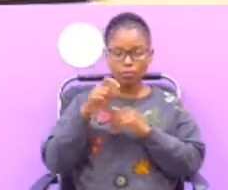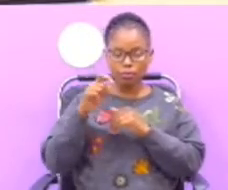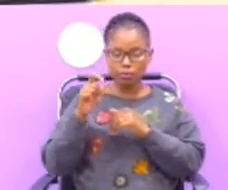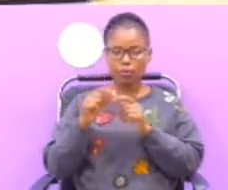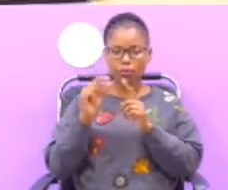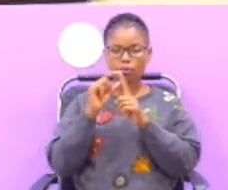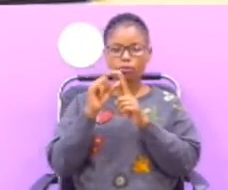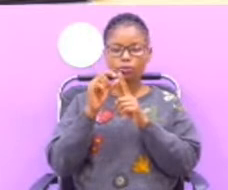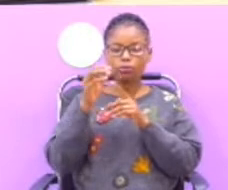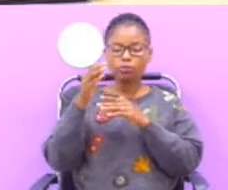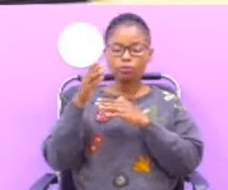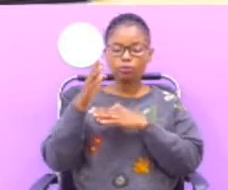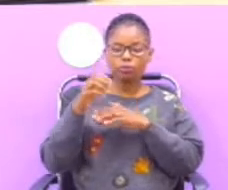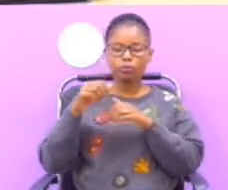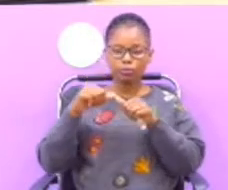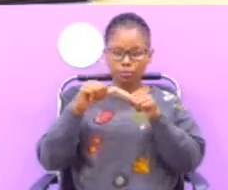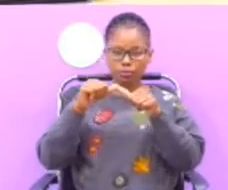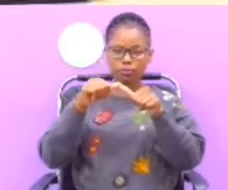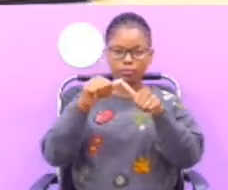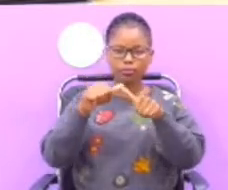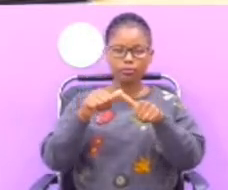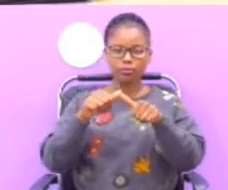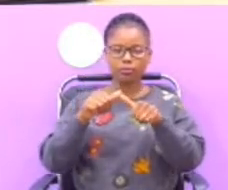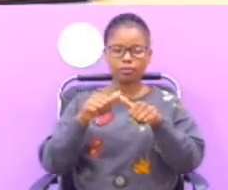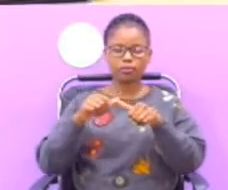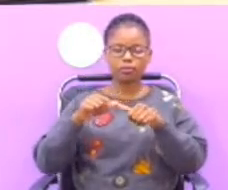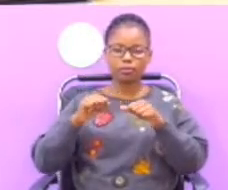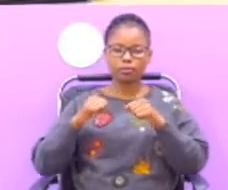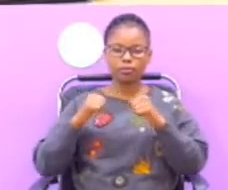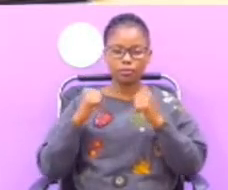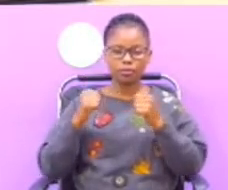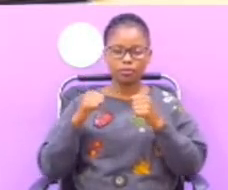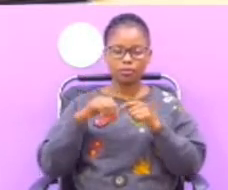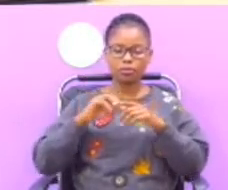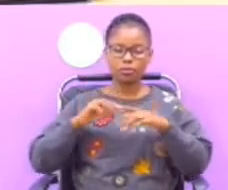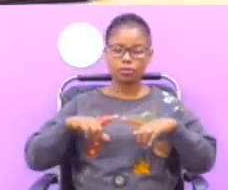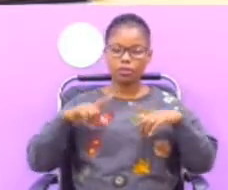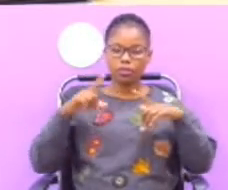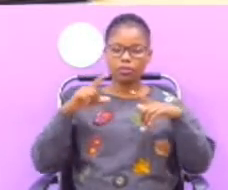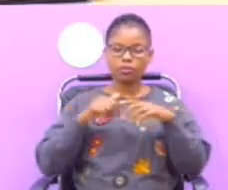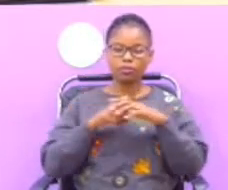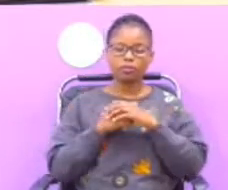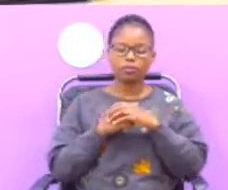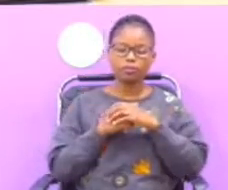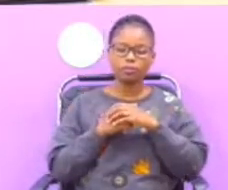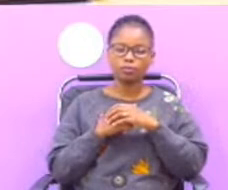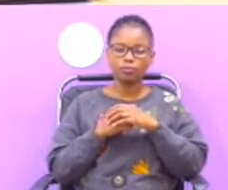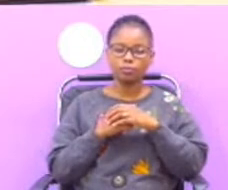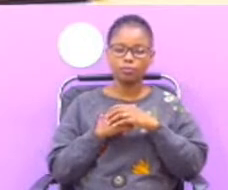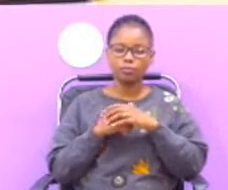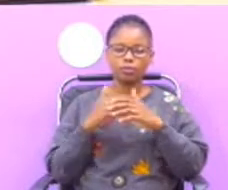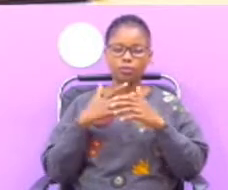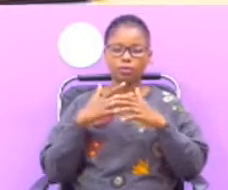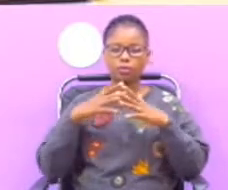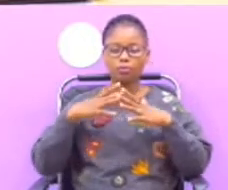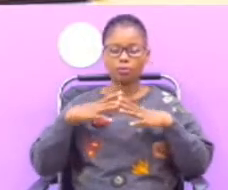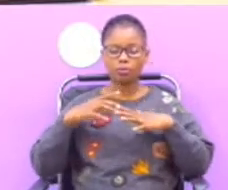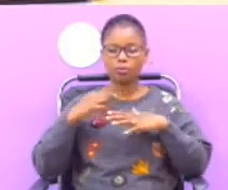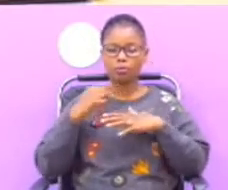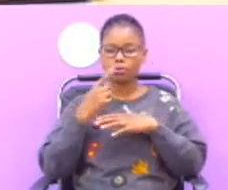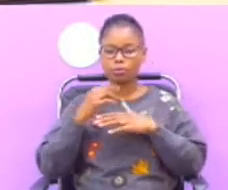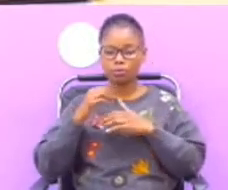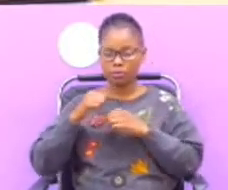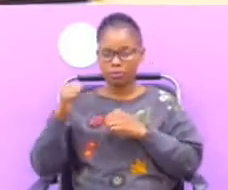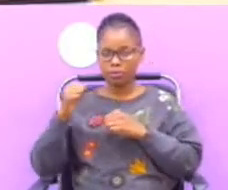igũrũ rĩa mũtũrĩre witũ na gĩtũre kĩrĩ hinya igũrũ rĩa mũtũrĩre witũ. Ũguo na wandu arĩa marĩ mwena wa Milka